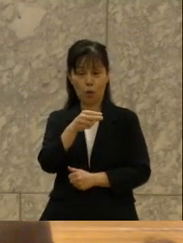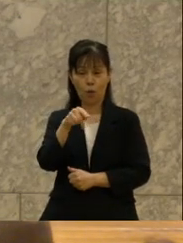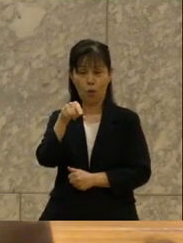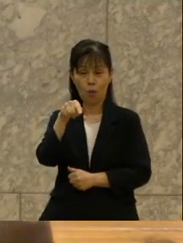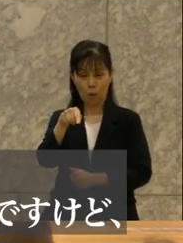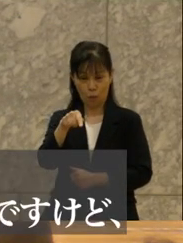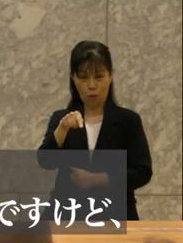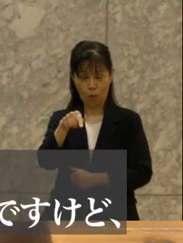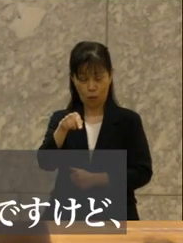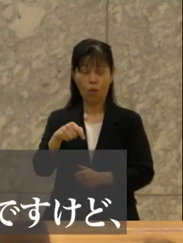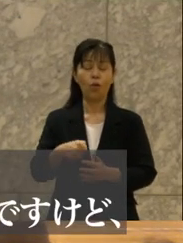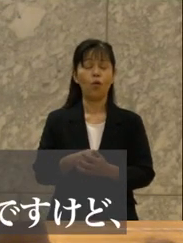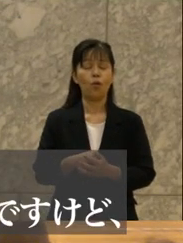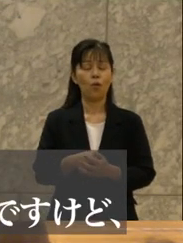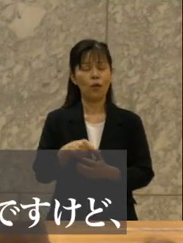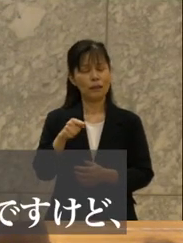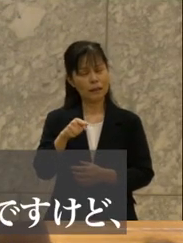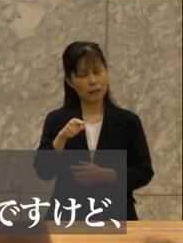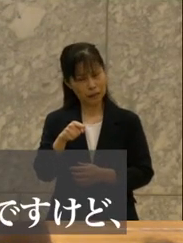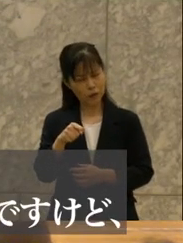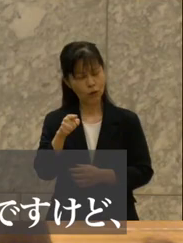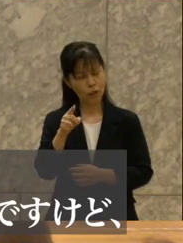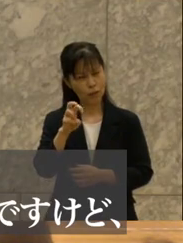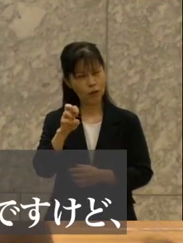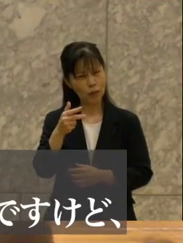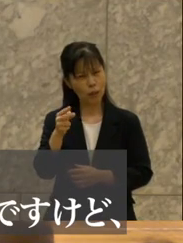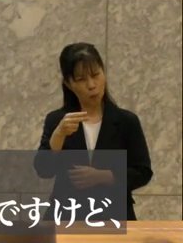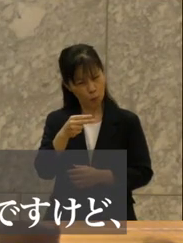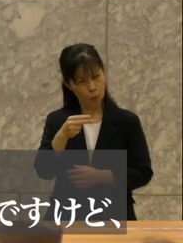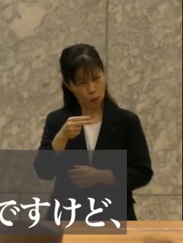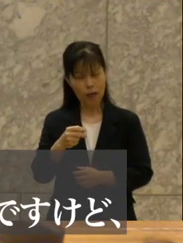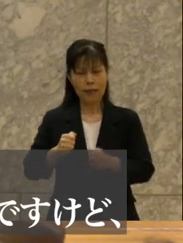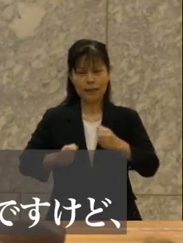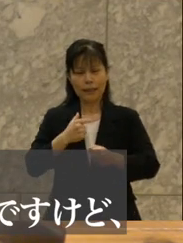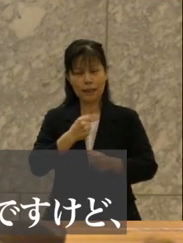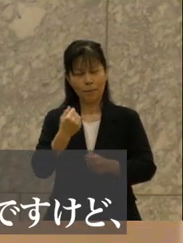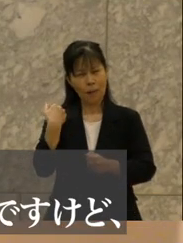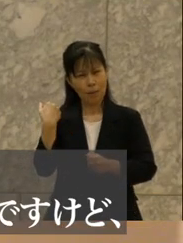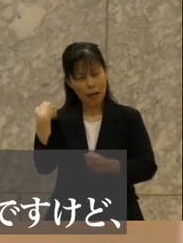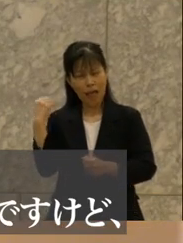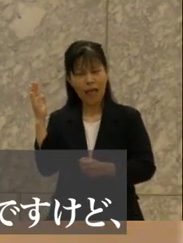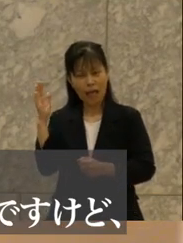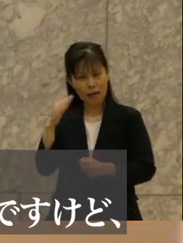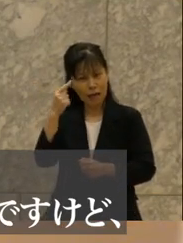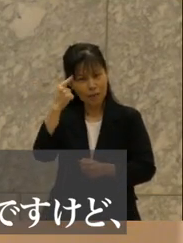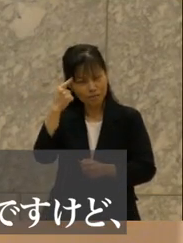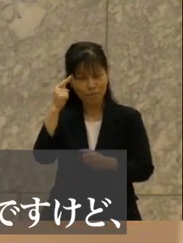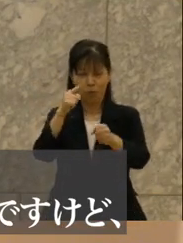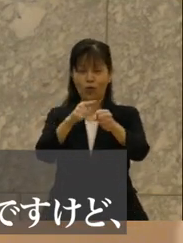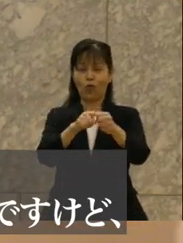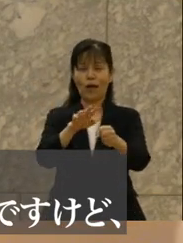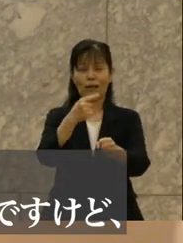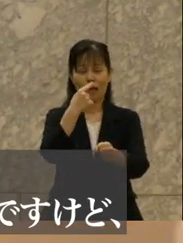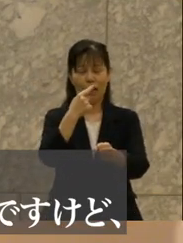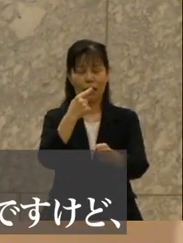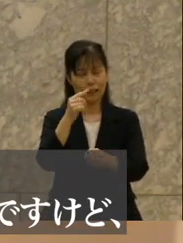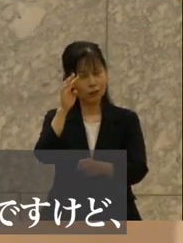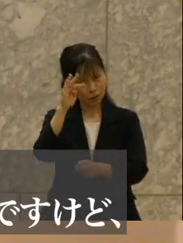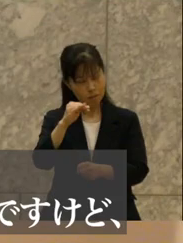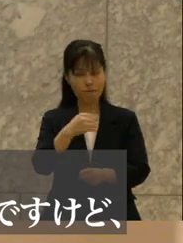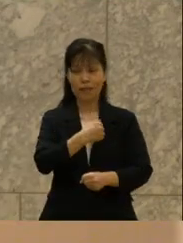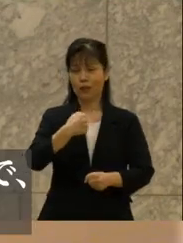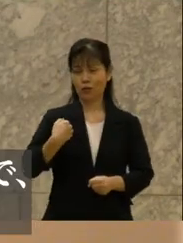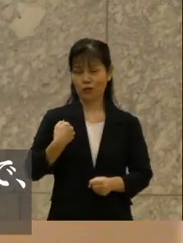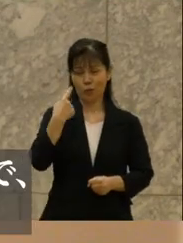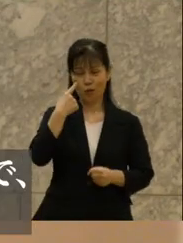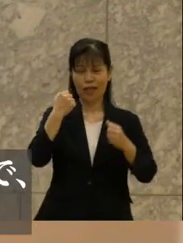のはそれはそれぐらいではいつか走れるようになりたいっていうのは常に何年も前から思ってはいたのでいつか出るということは信じてたんです